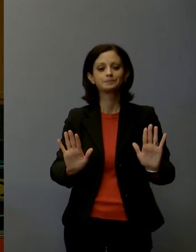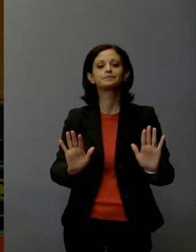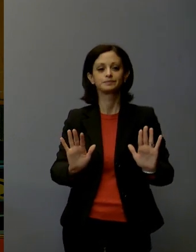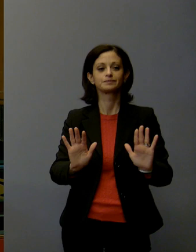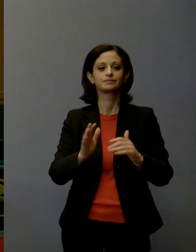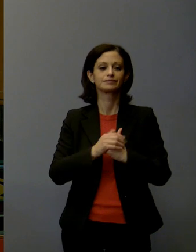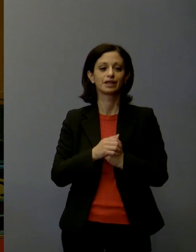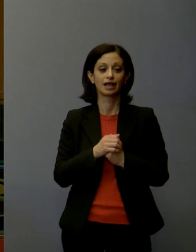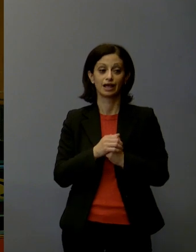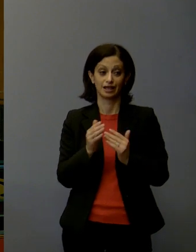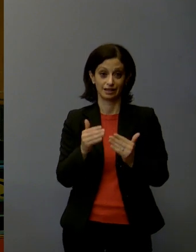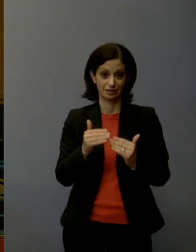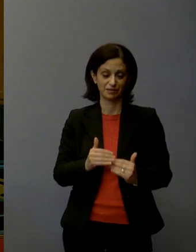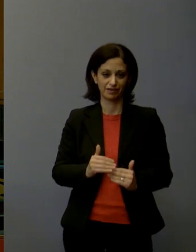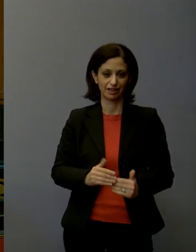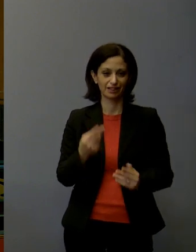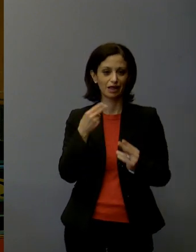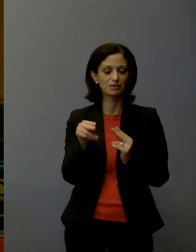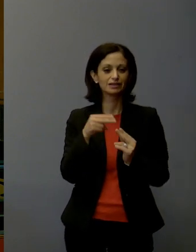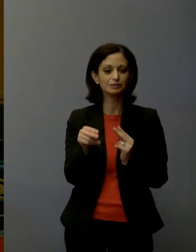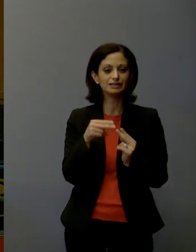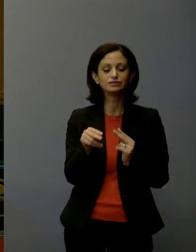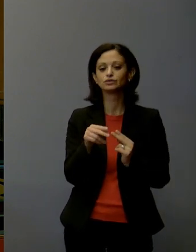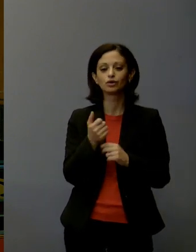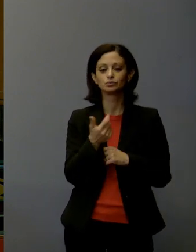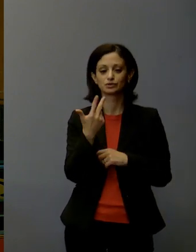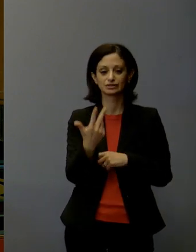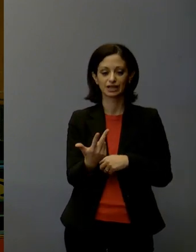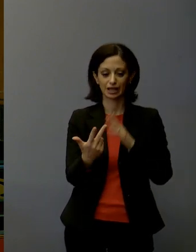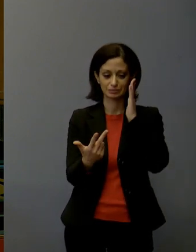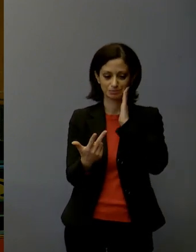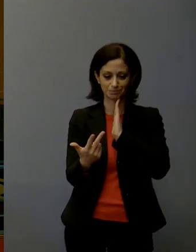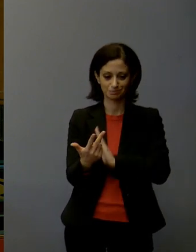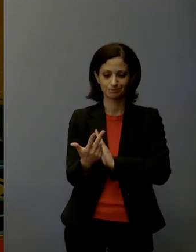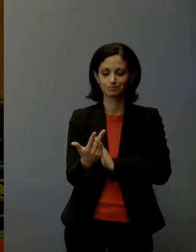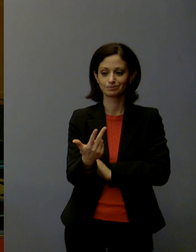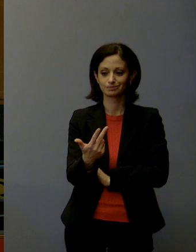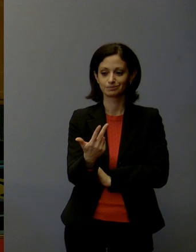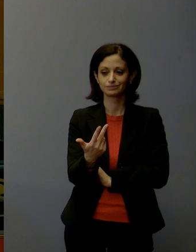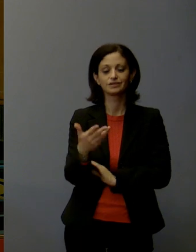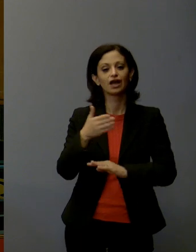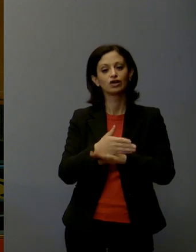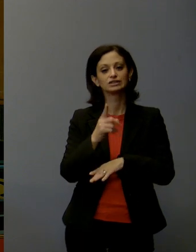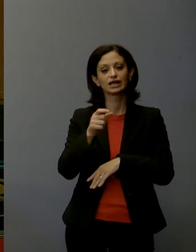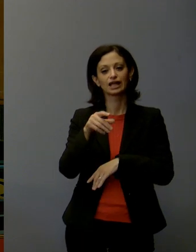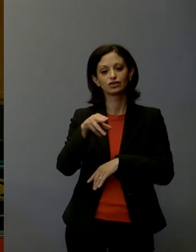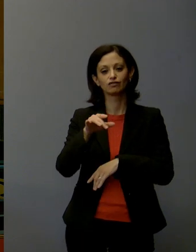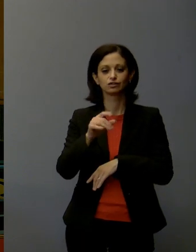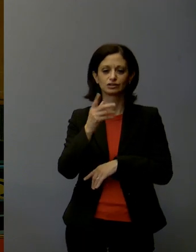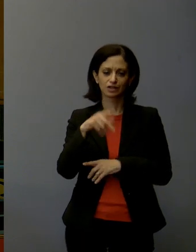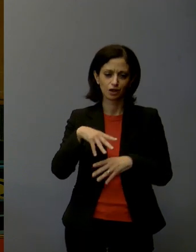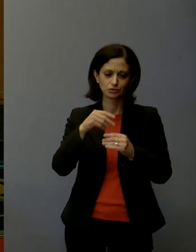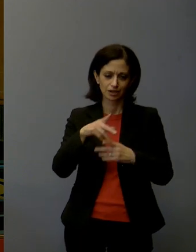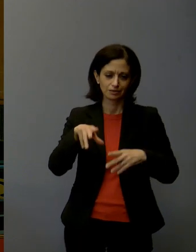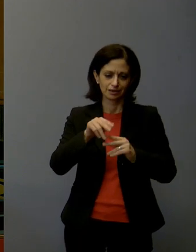possiamo passare all'emendamento numero 3 per cortesia consigliere Gandolfo sennò Apriamo un altro